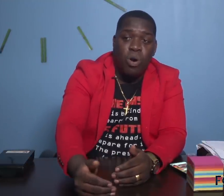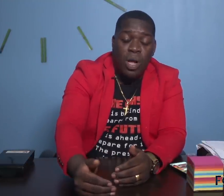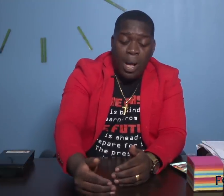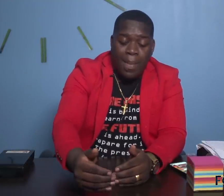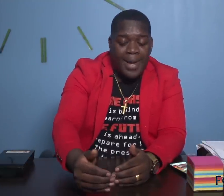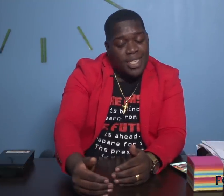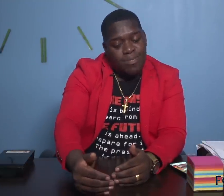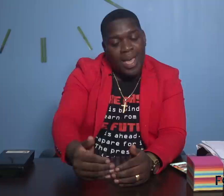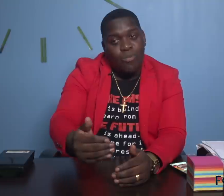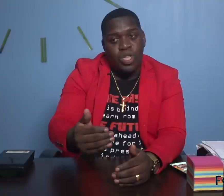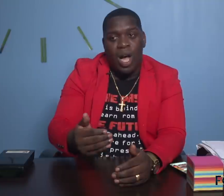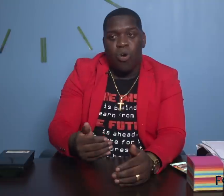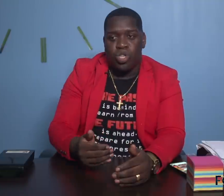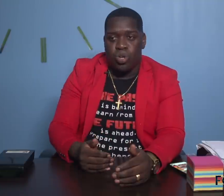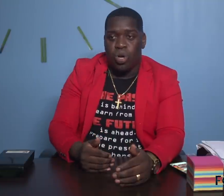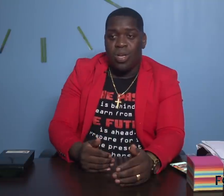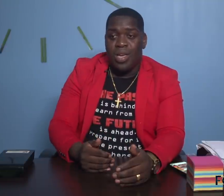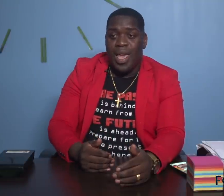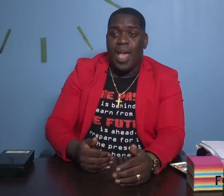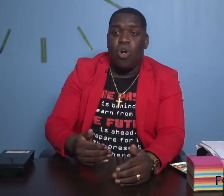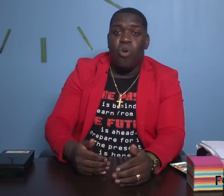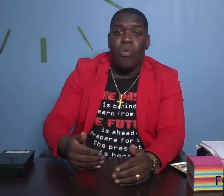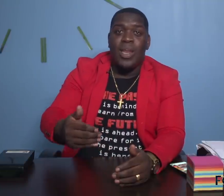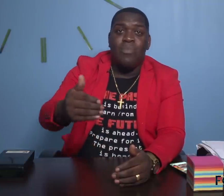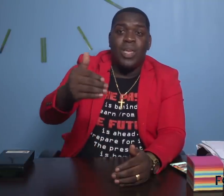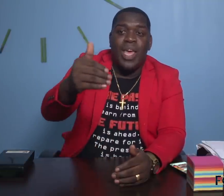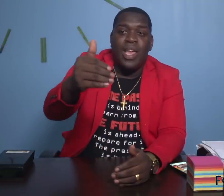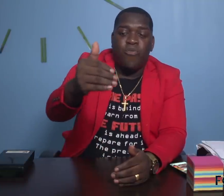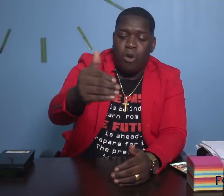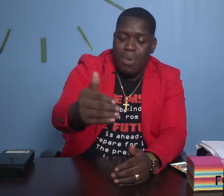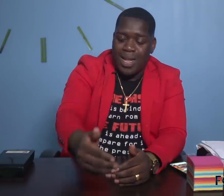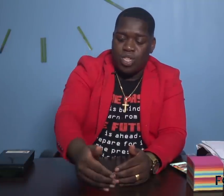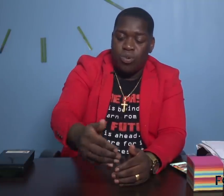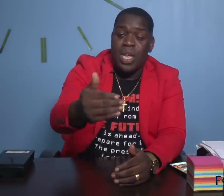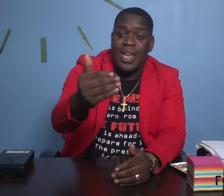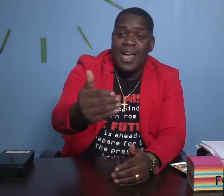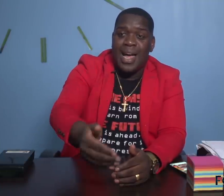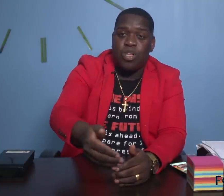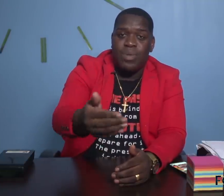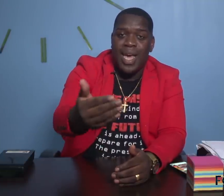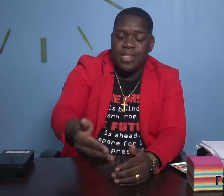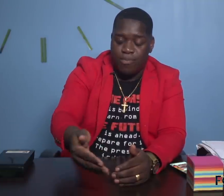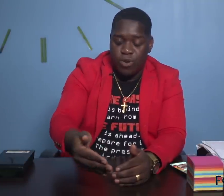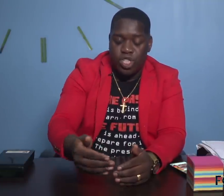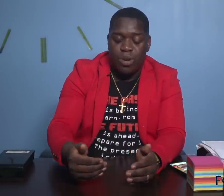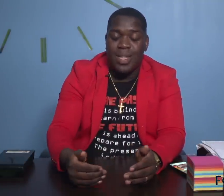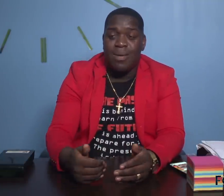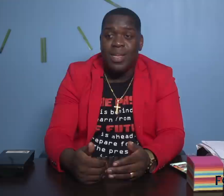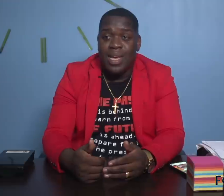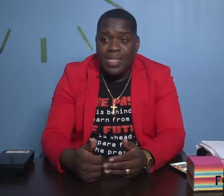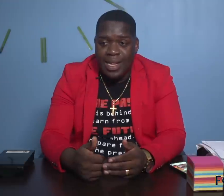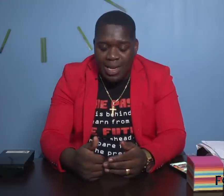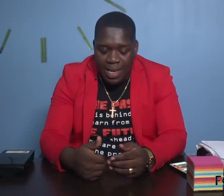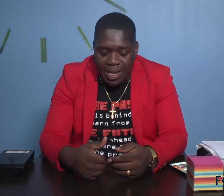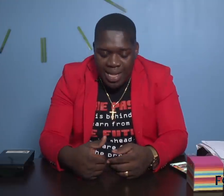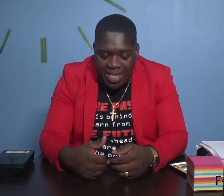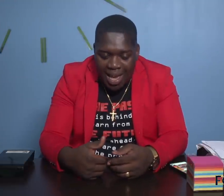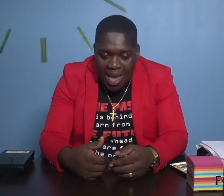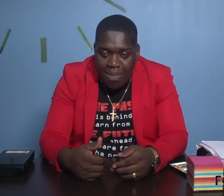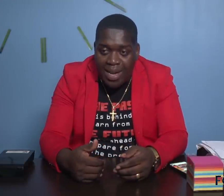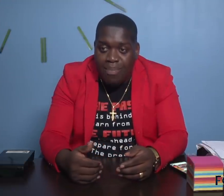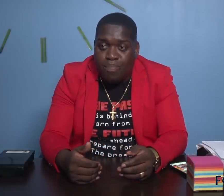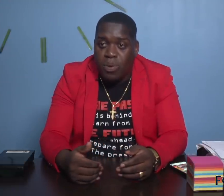inom kon ma de sma ik mota oso e kon wanin gide informatie onte de datum de enzovoort terwijl